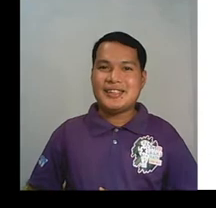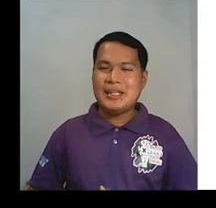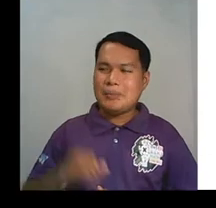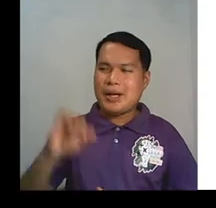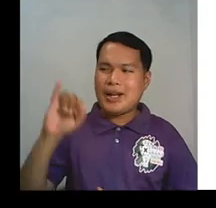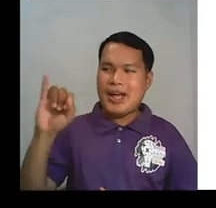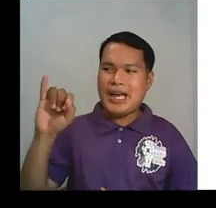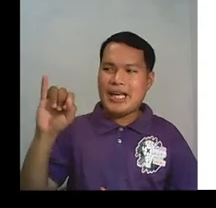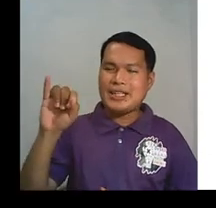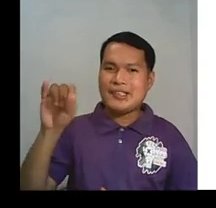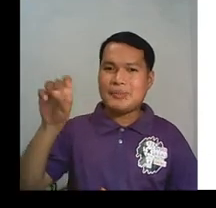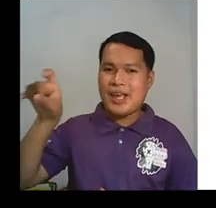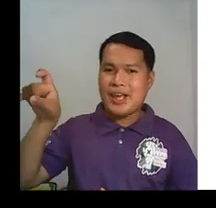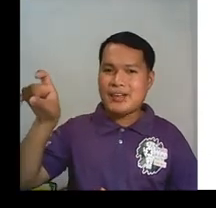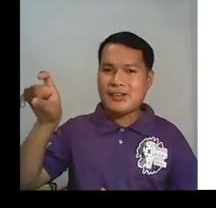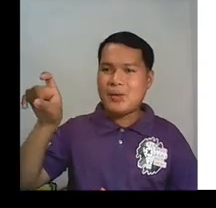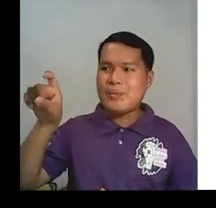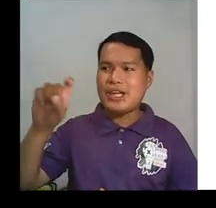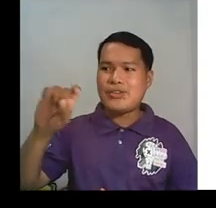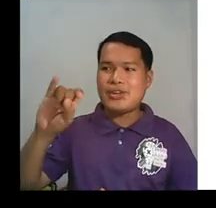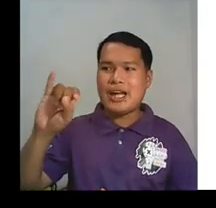Para sa